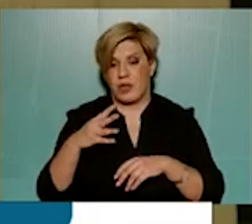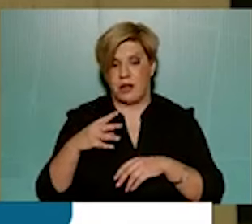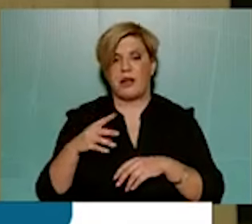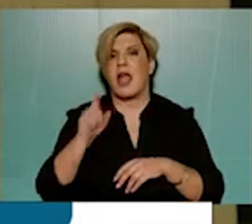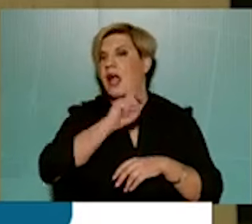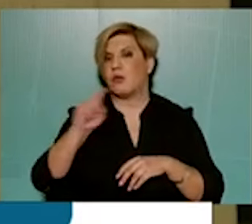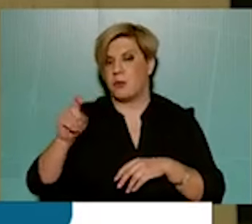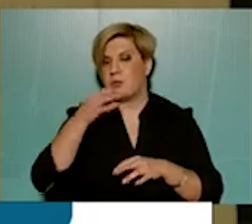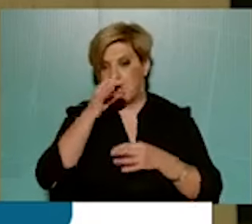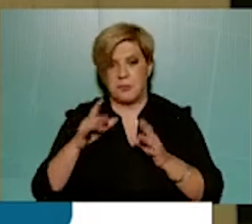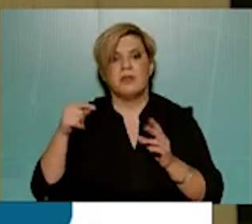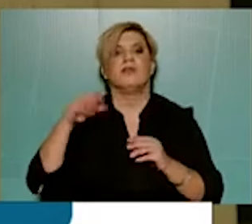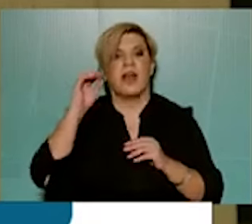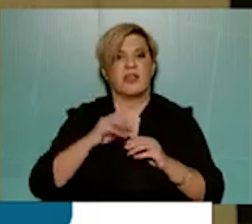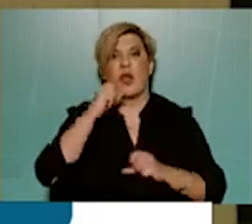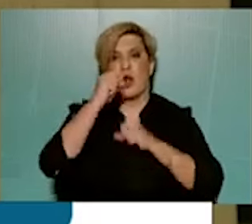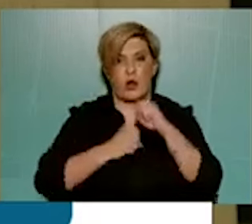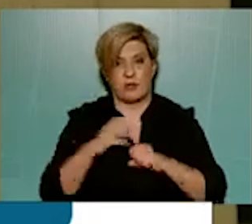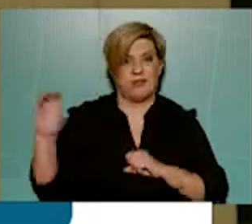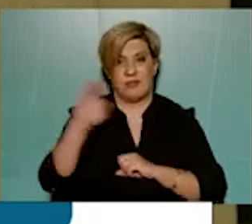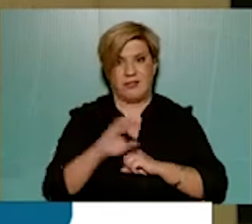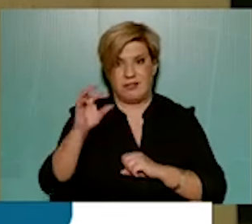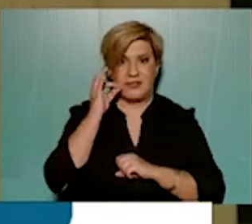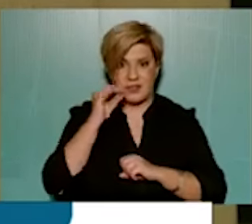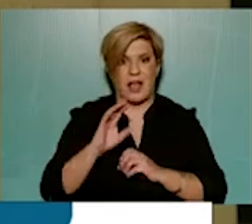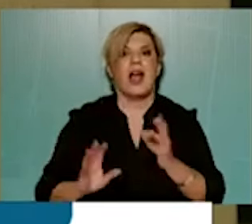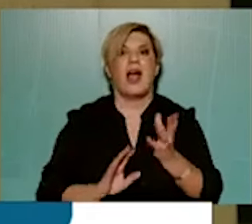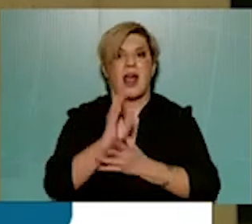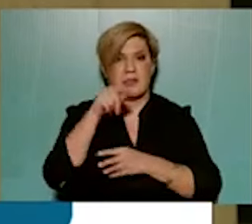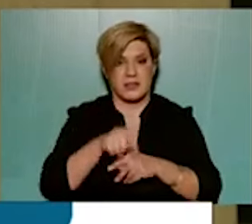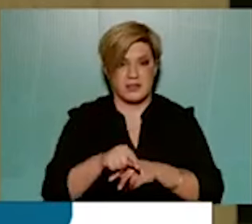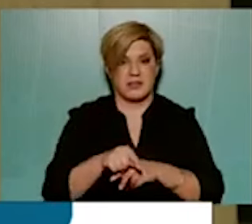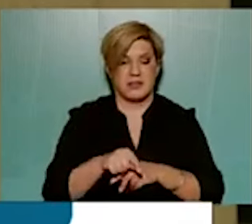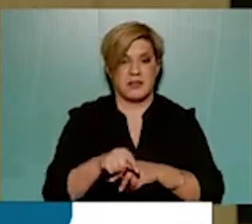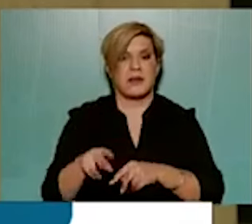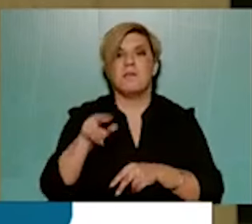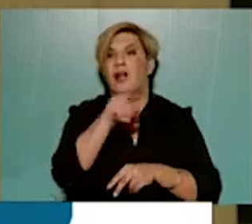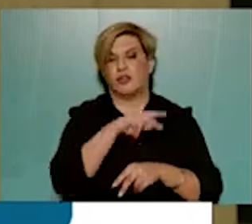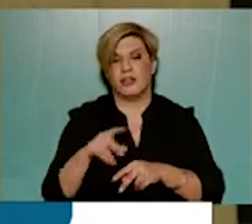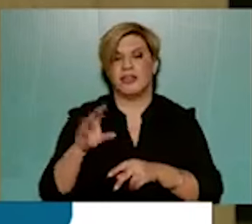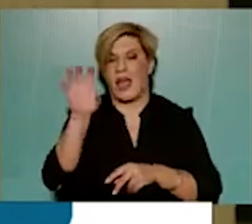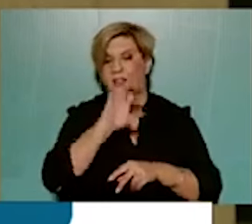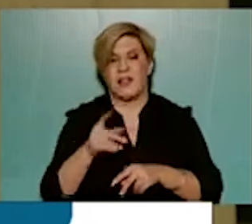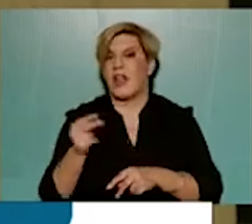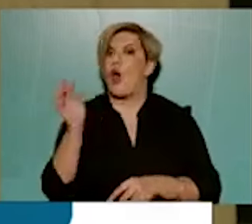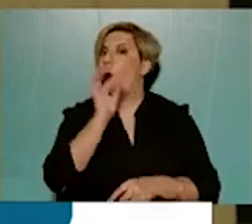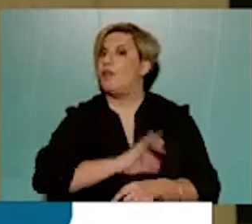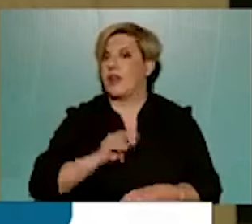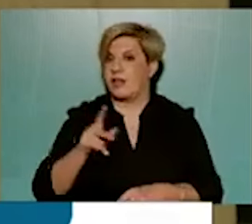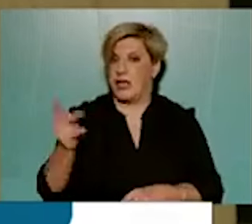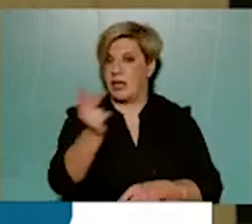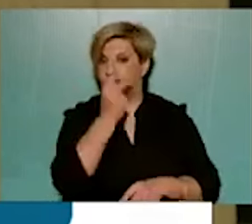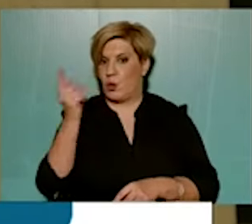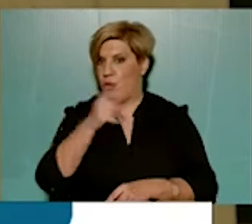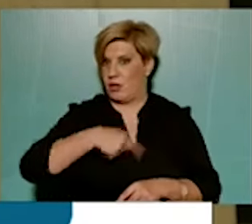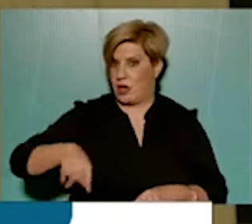σήμερα εκατομμύρια που λένε ότι θα πέφτουν κάθε χρόνο στη Θεσσαλονίκη για την ανάπτυξή της μέσω της ΔΕΘ, δεν επωφελείται γενικά η κοινωνία